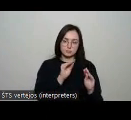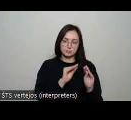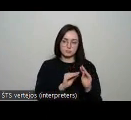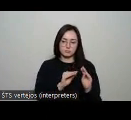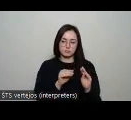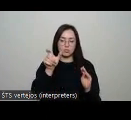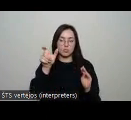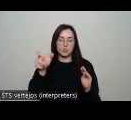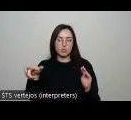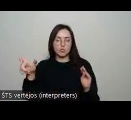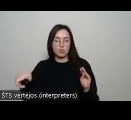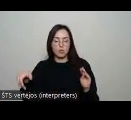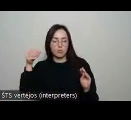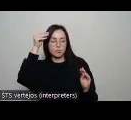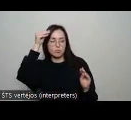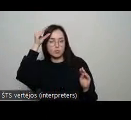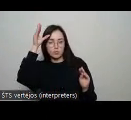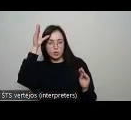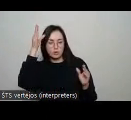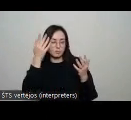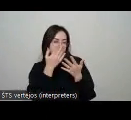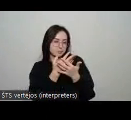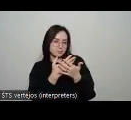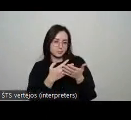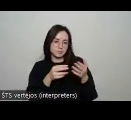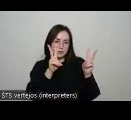kompetencijas įvairiuose kontekstuose. Aš manau,